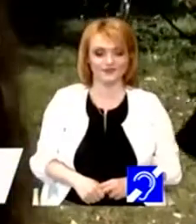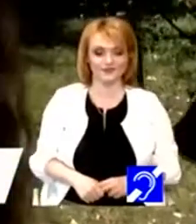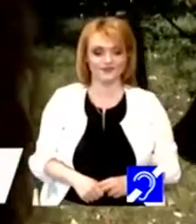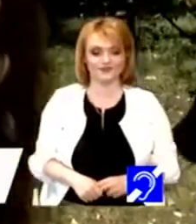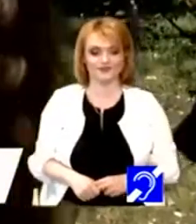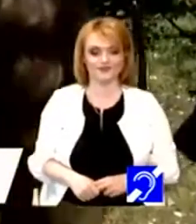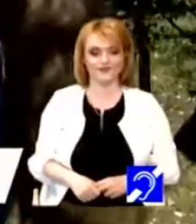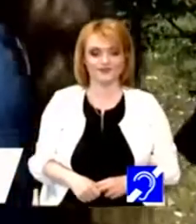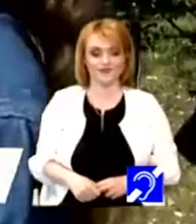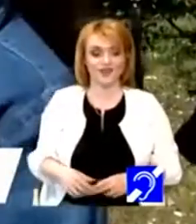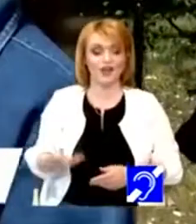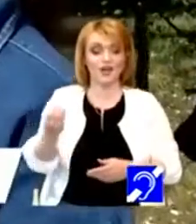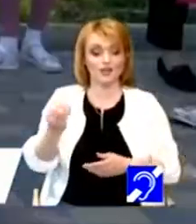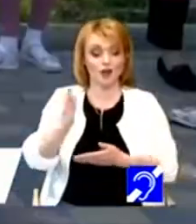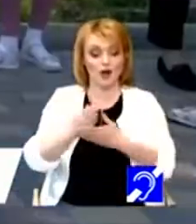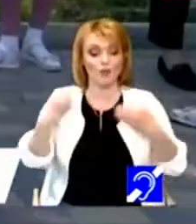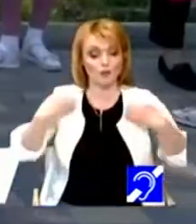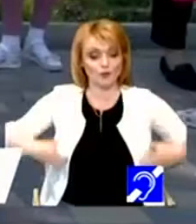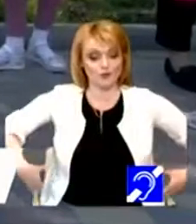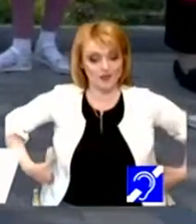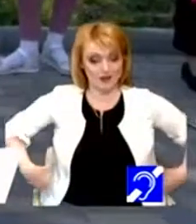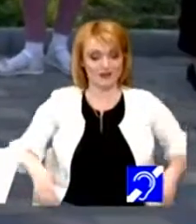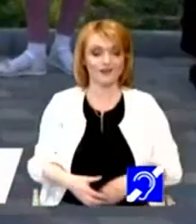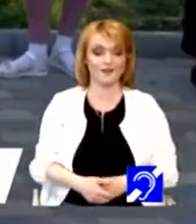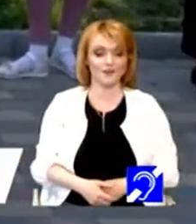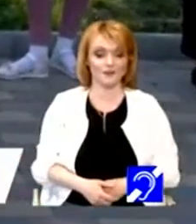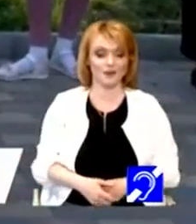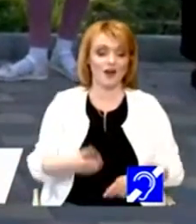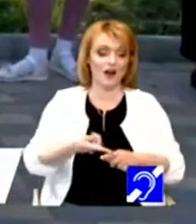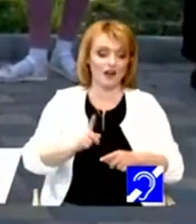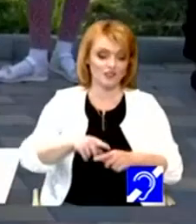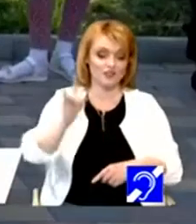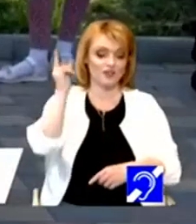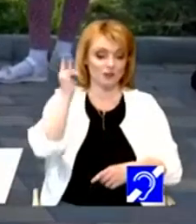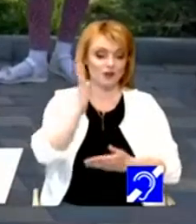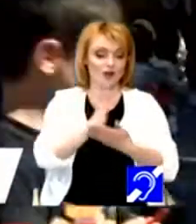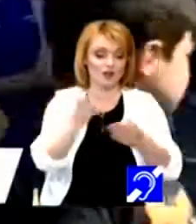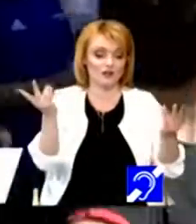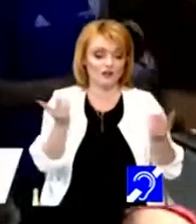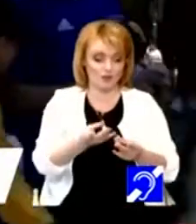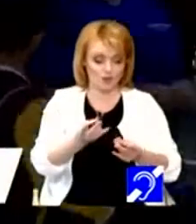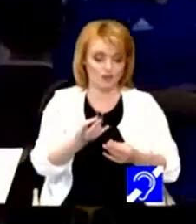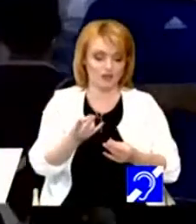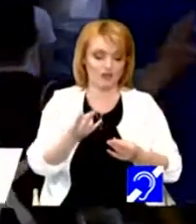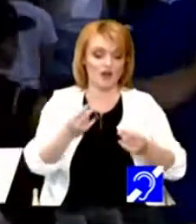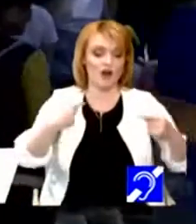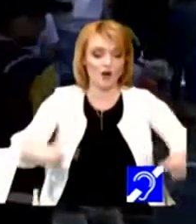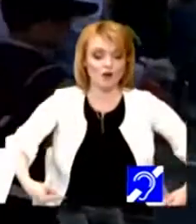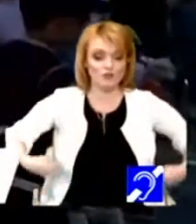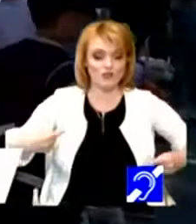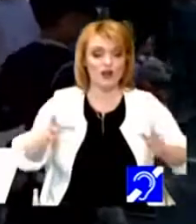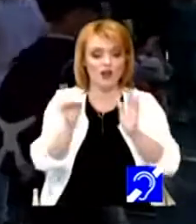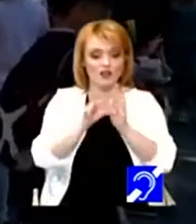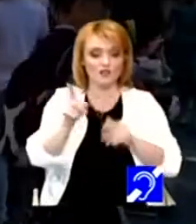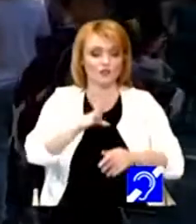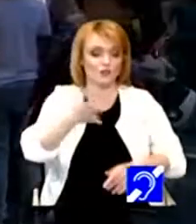un rucsac cu tigru. Este elevul care are nevoie de un cărucior electric care să-l facă autonom